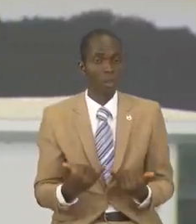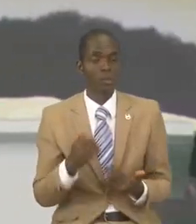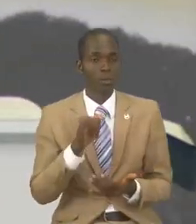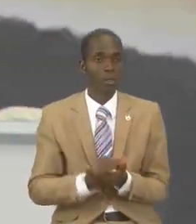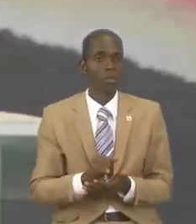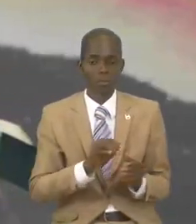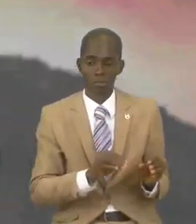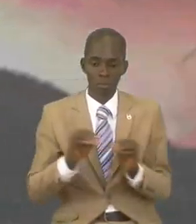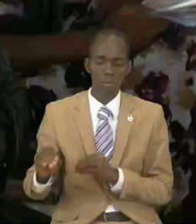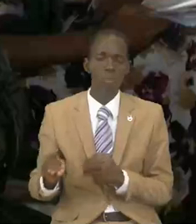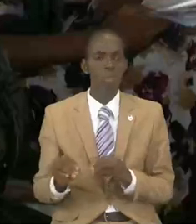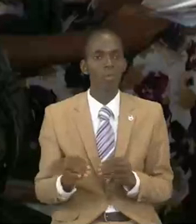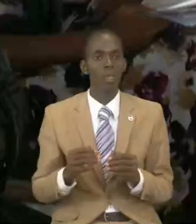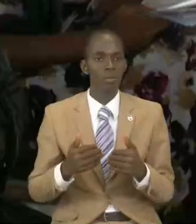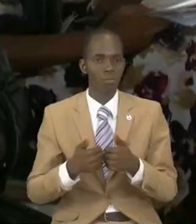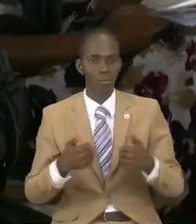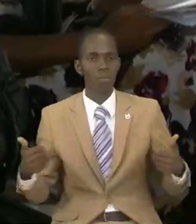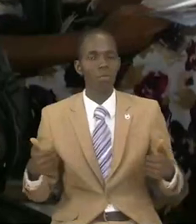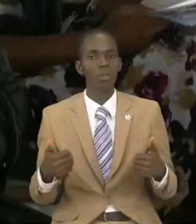Alors, mettant de côté